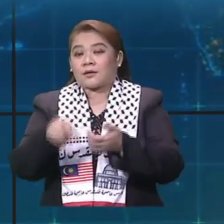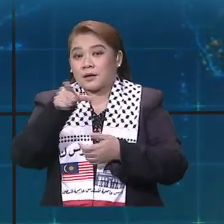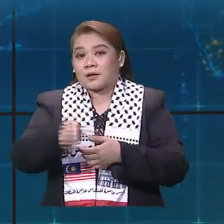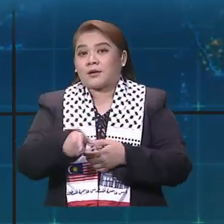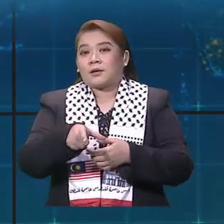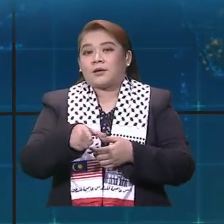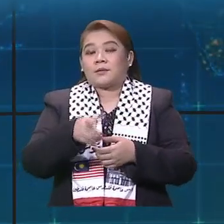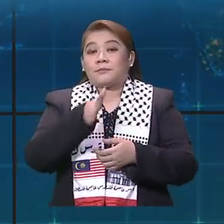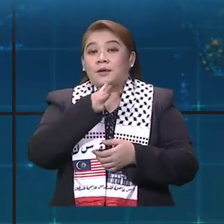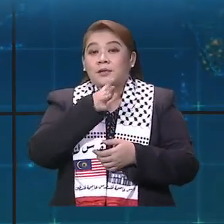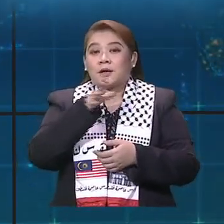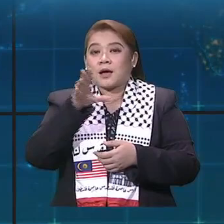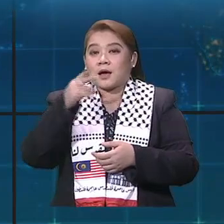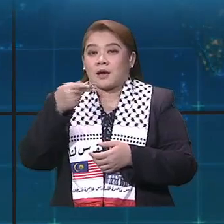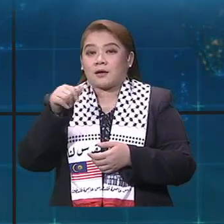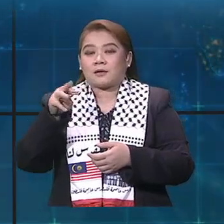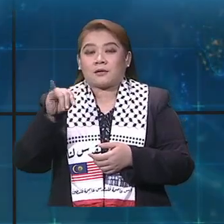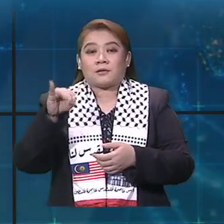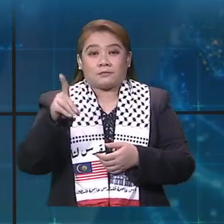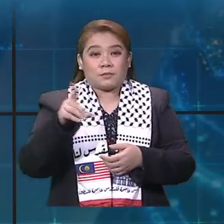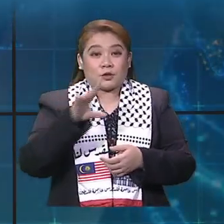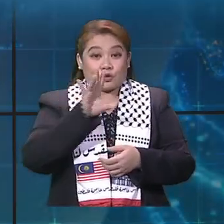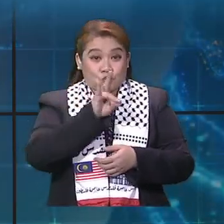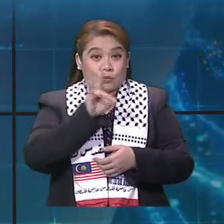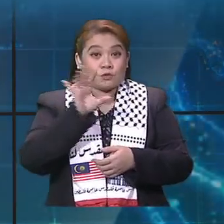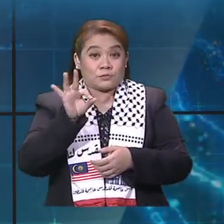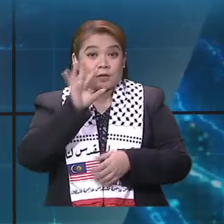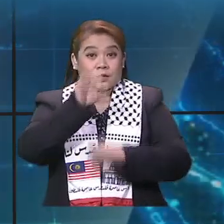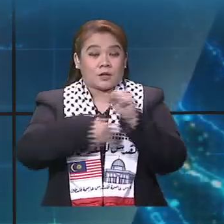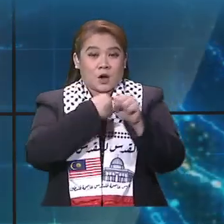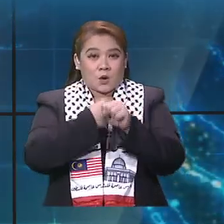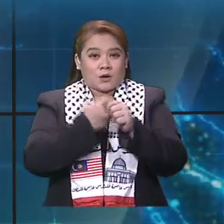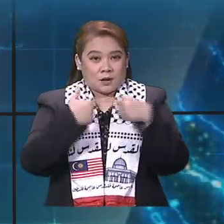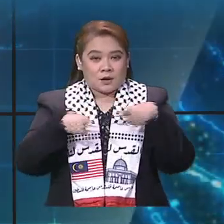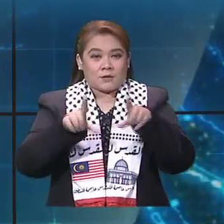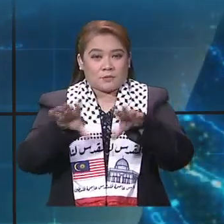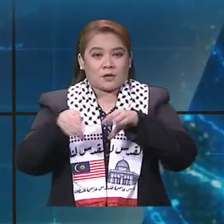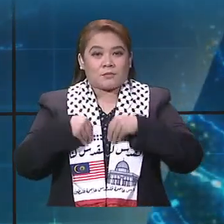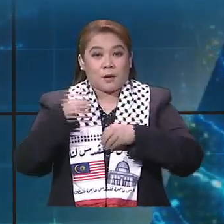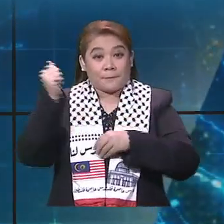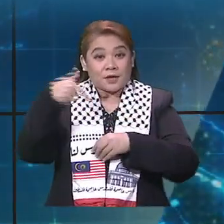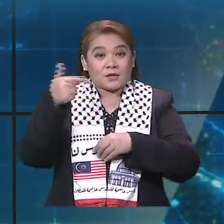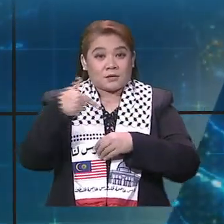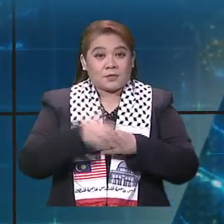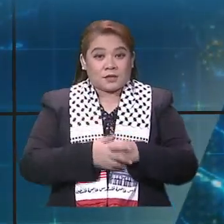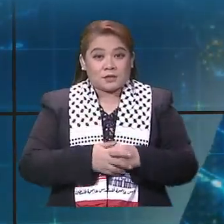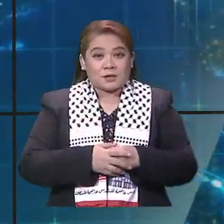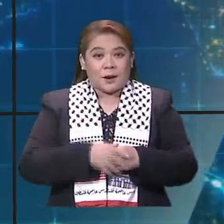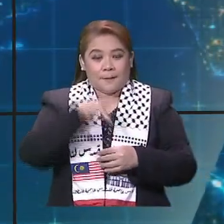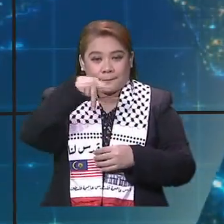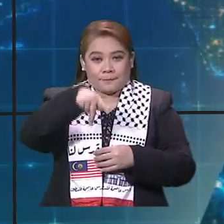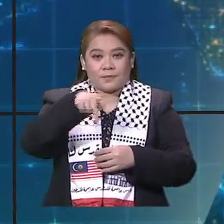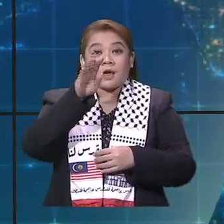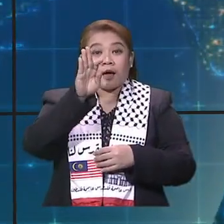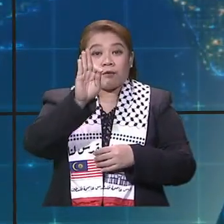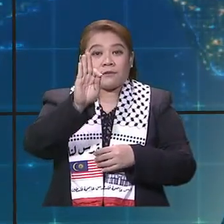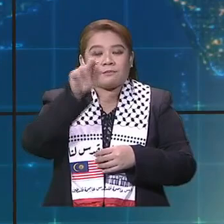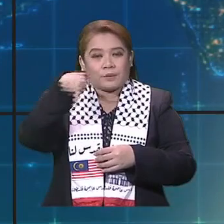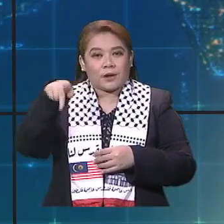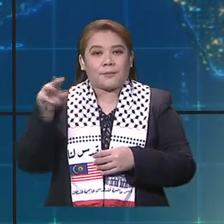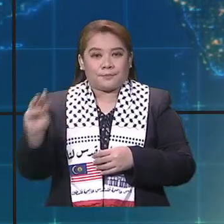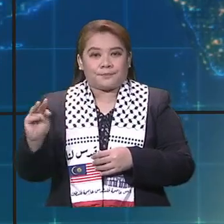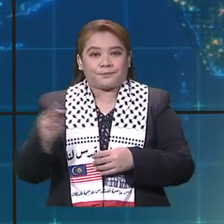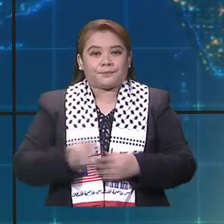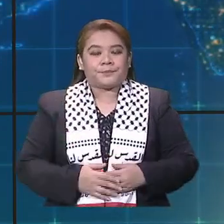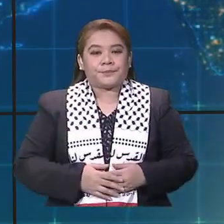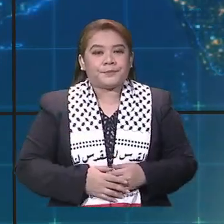Hamid 79 tahun layak menerima pencen penakat di bawah skim keilatan dan faedah pengurusan mayat atau